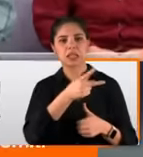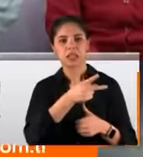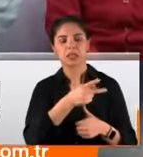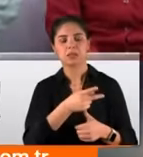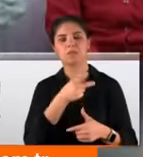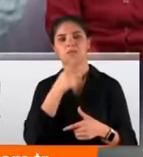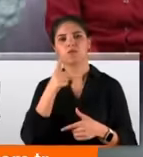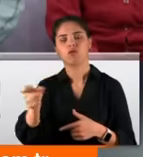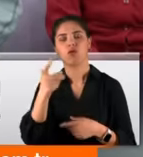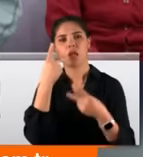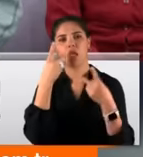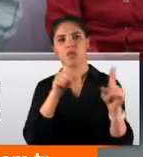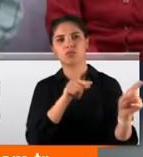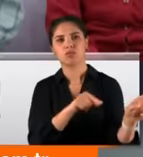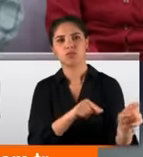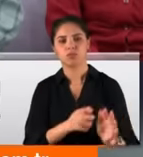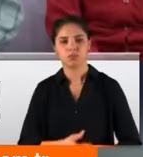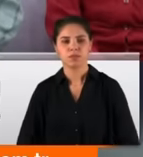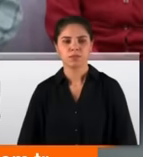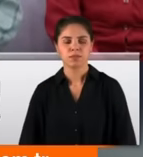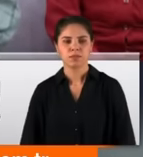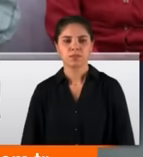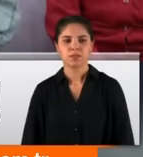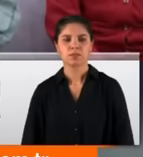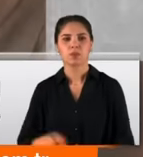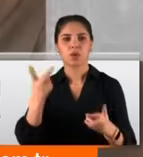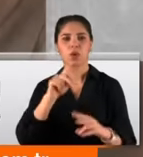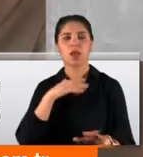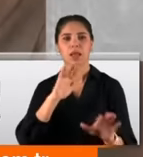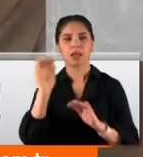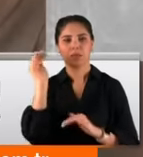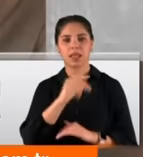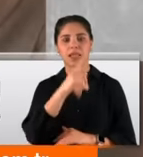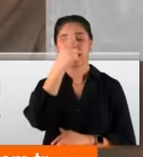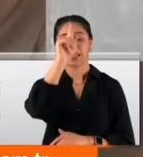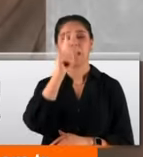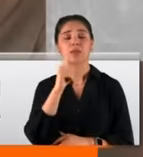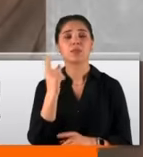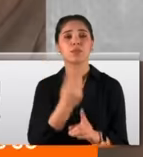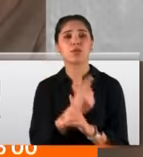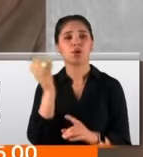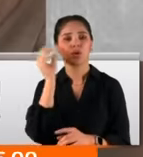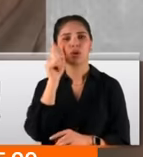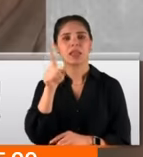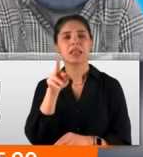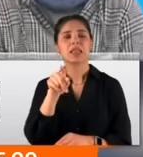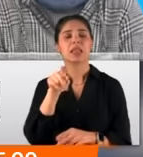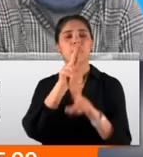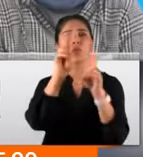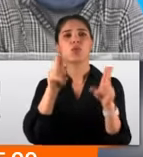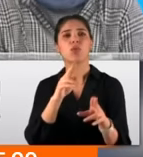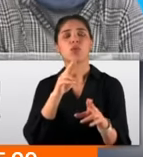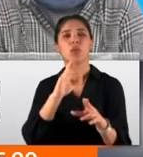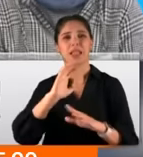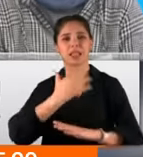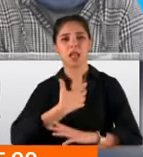demiş. Bu rahmetli Erdal Sakız kapımıza geldi. Ben demiş tek bir şey duydum. Sizin gibi esnaf olmaz olsun bu kadar